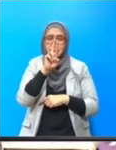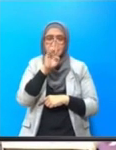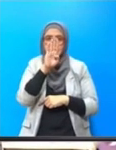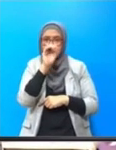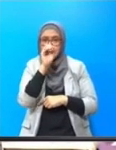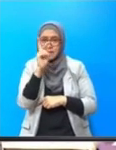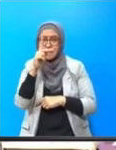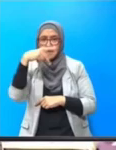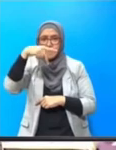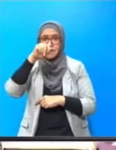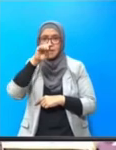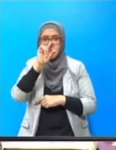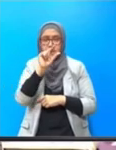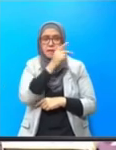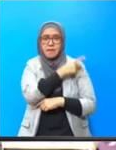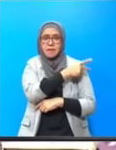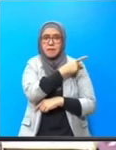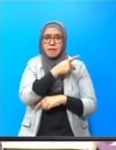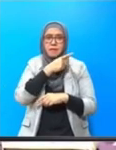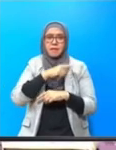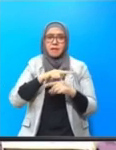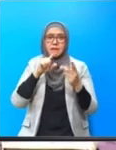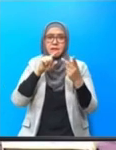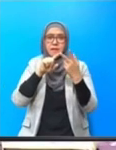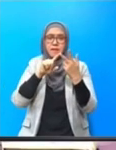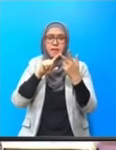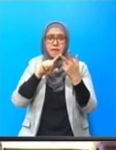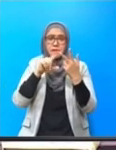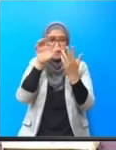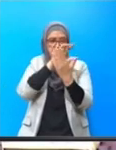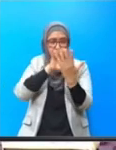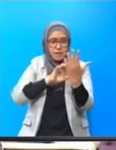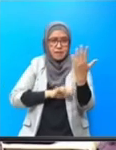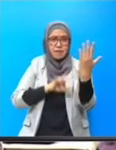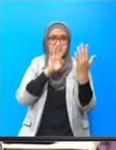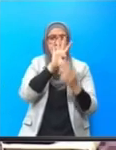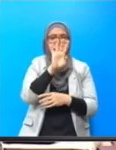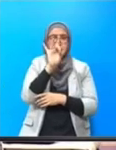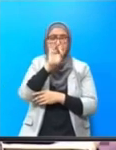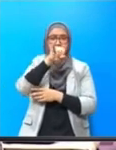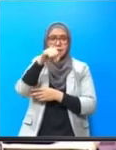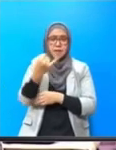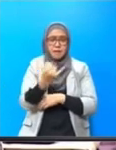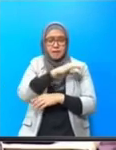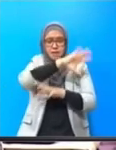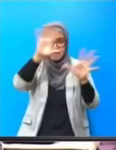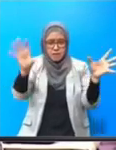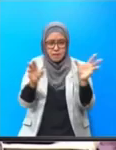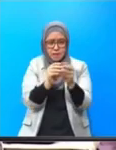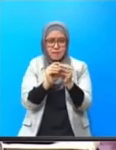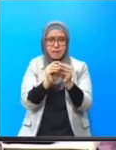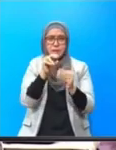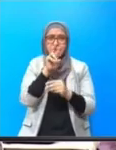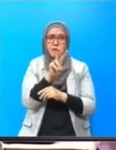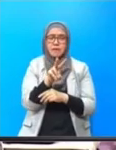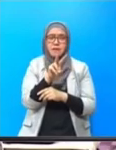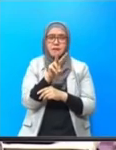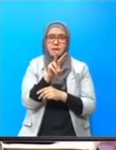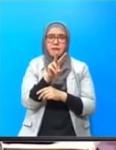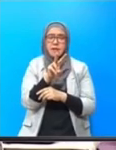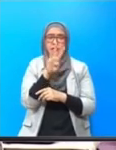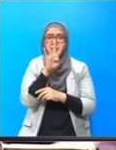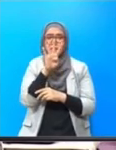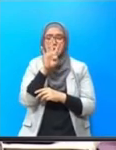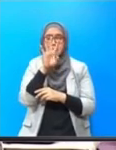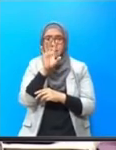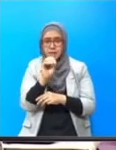Sekaruh, reka bentuk 48 juta. Semua sekali 250 juta. Datuk Yang Pertua.